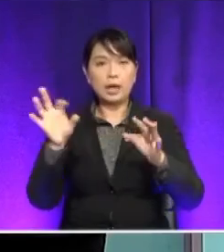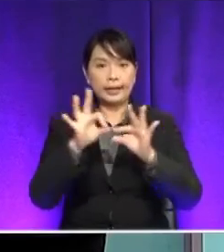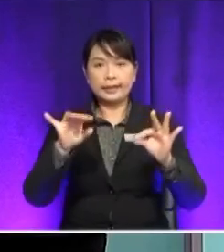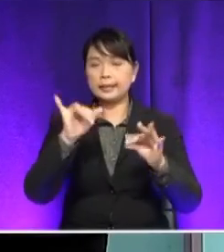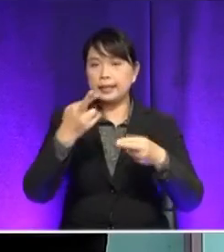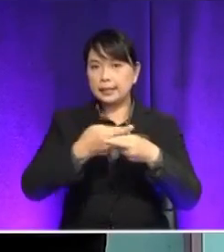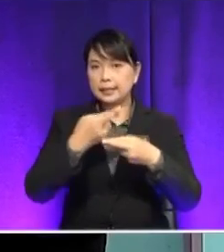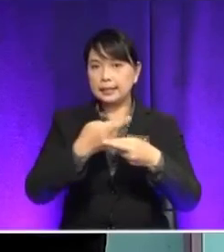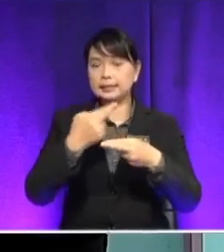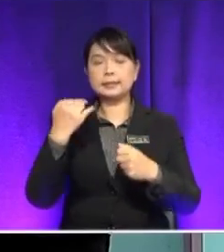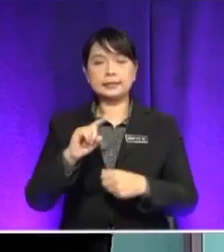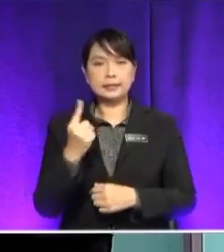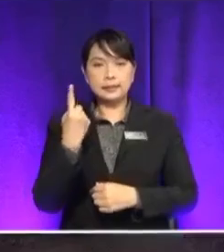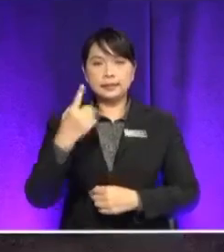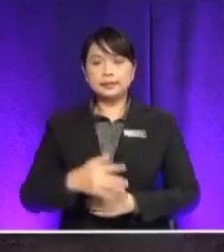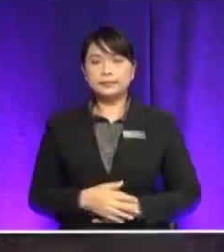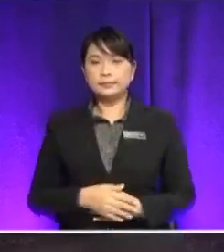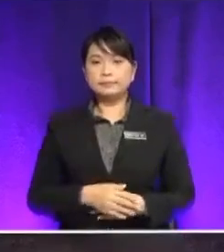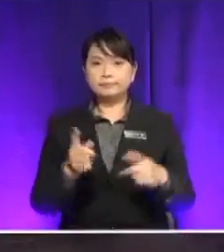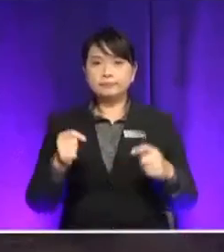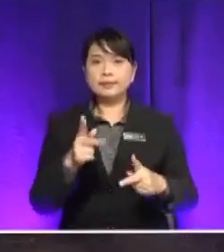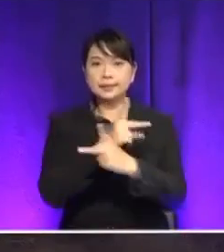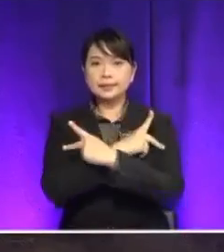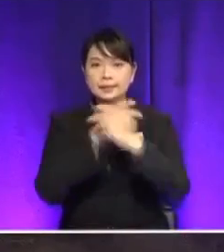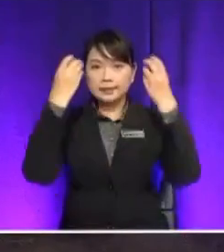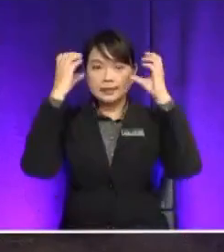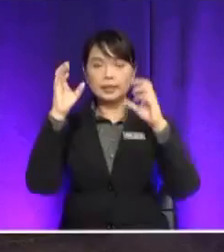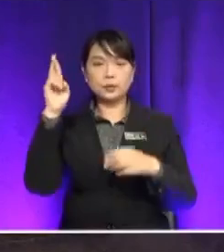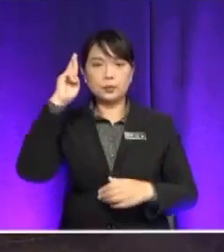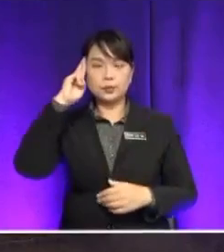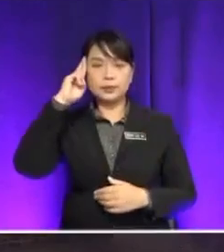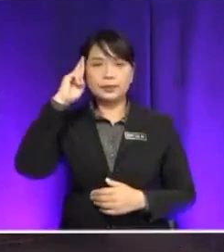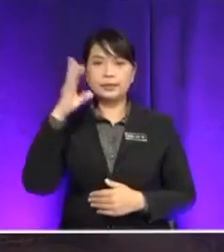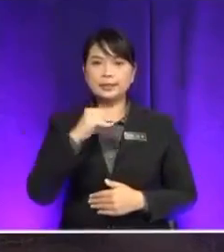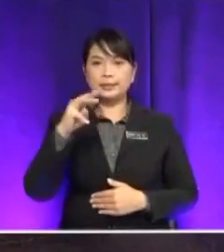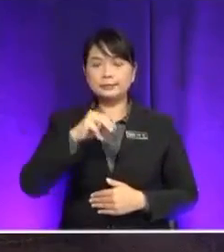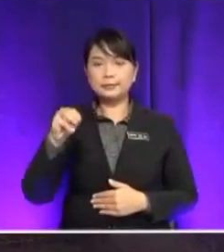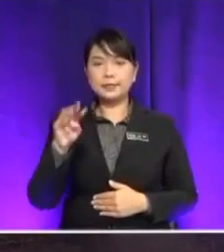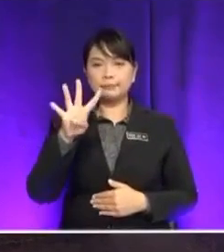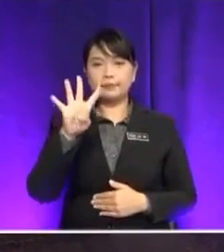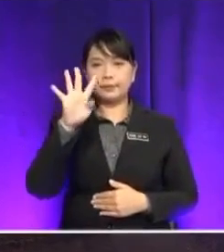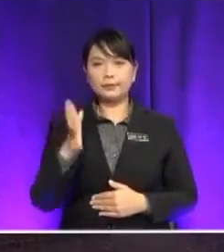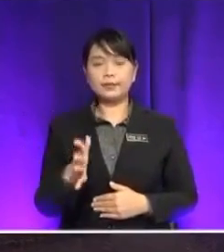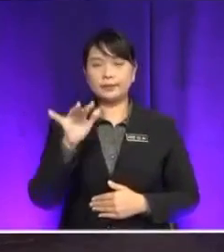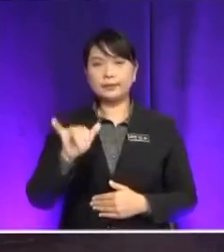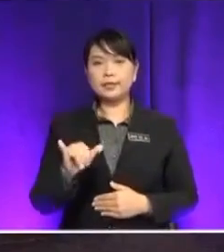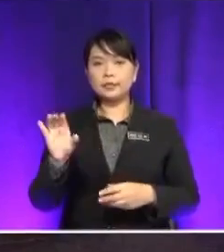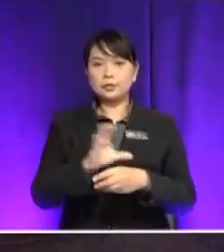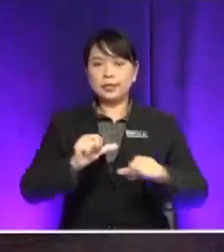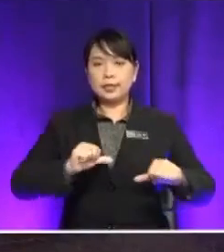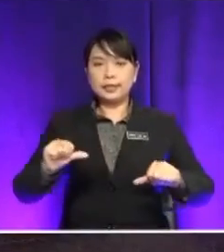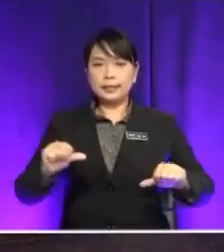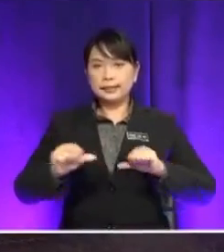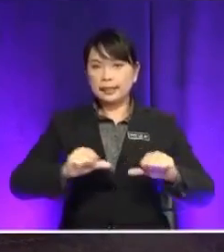padat ia bye Makasih WC guru Zen dan tak lupa juga murid-murid cinta hal yang cukup aktif